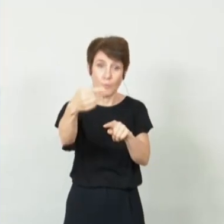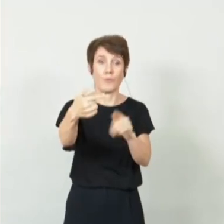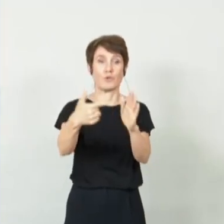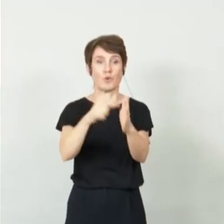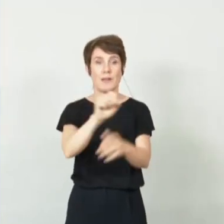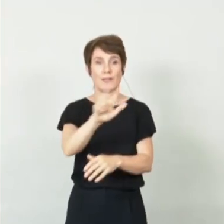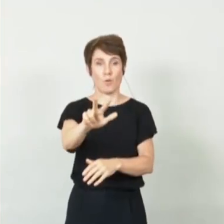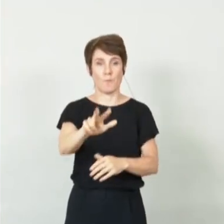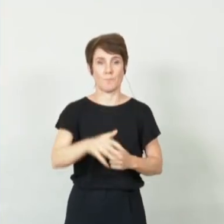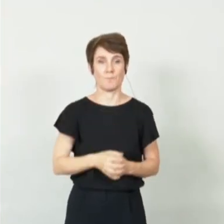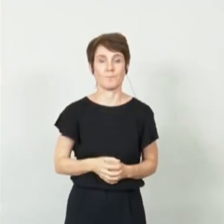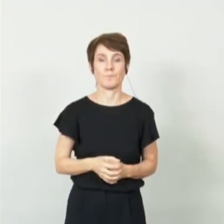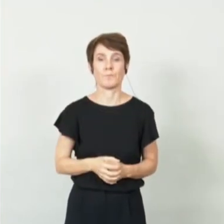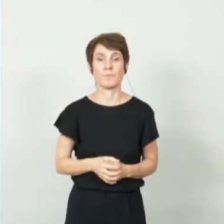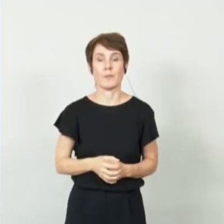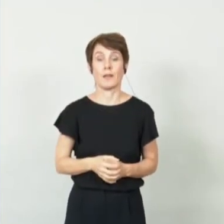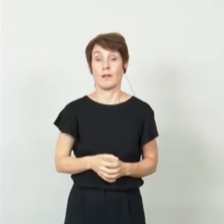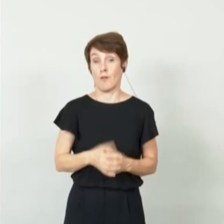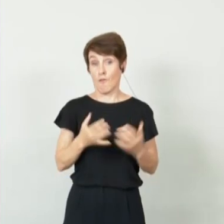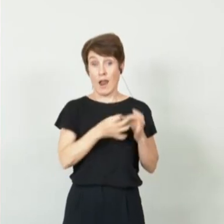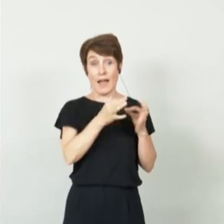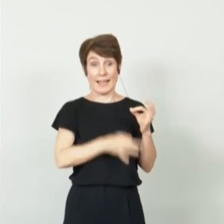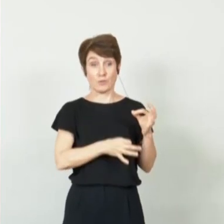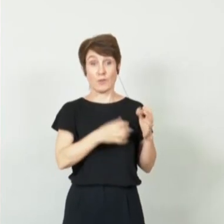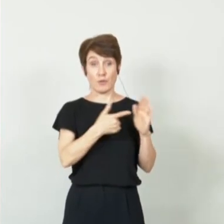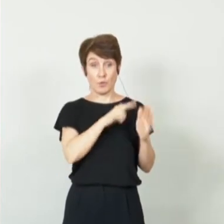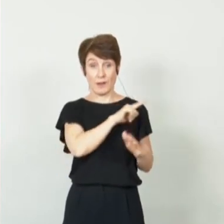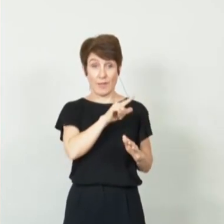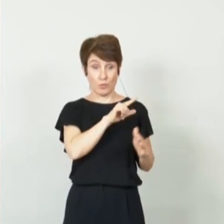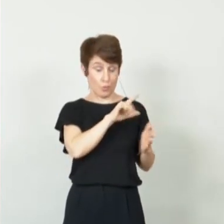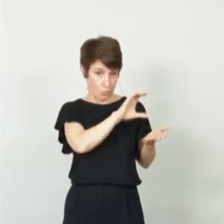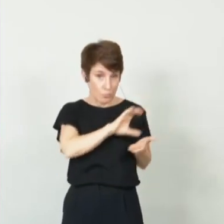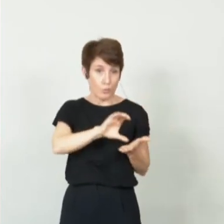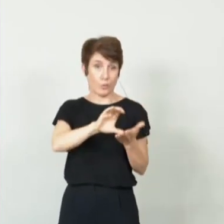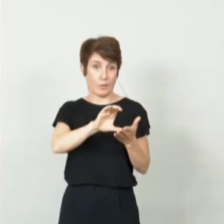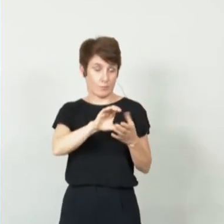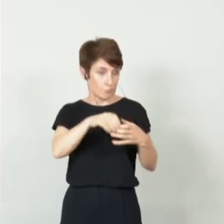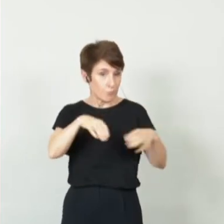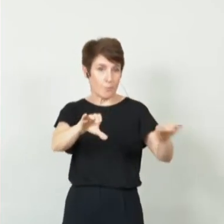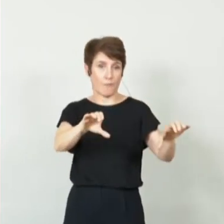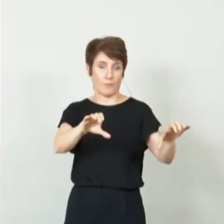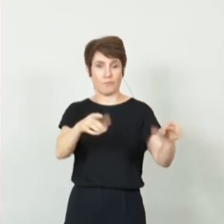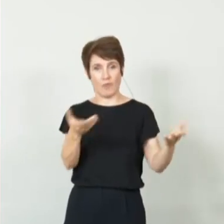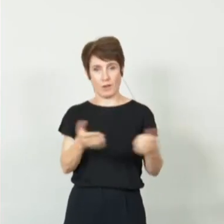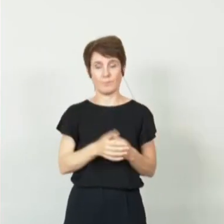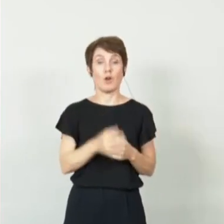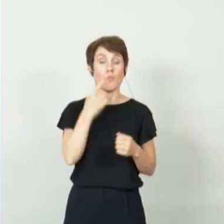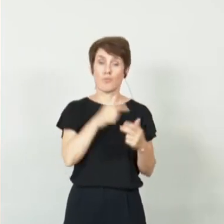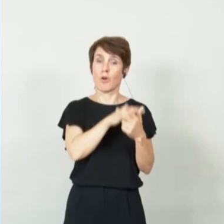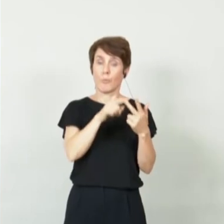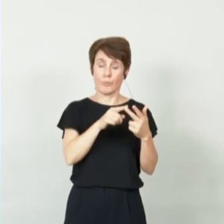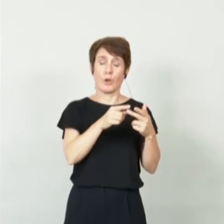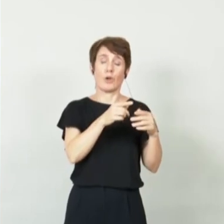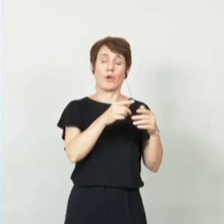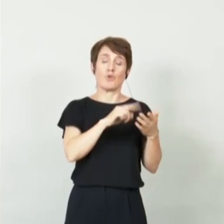pour ce qui concerne la reprise du résultat 2022 aussi bien sur le budget principal sur les budgets annexes et le budget de la régie lumière et